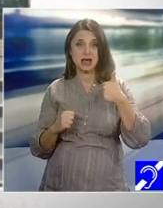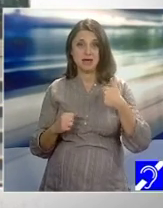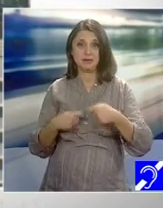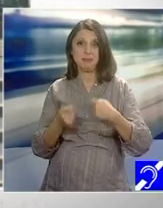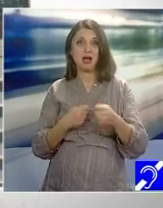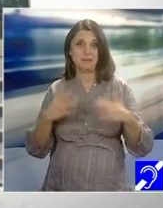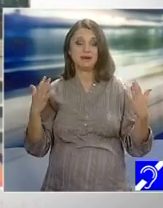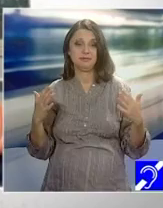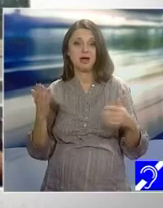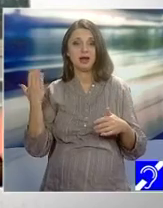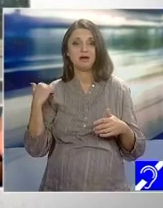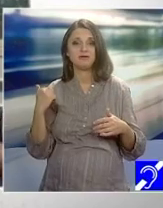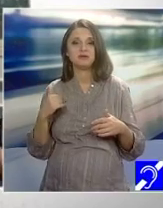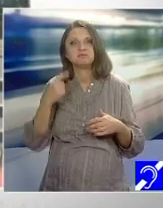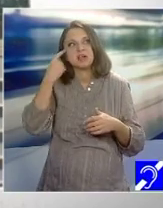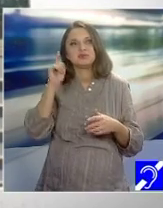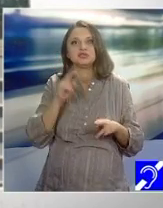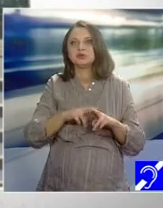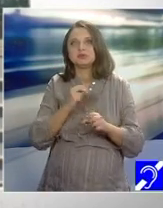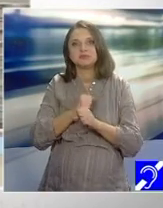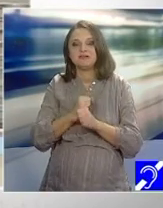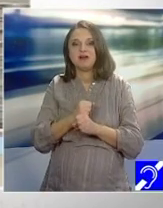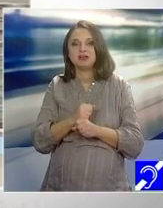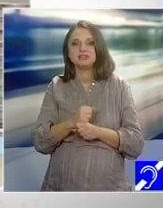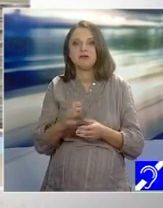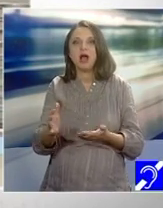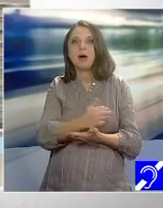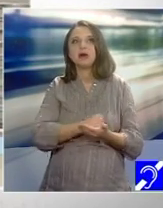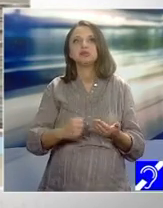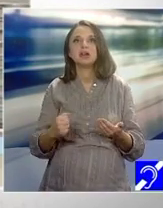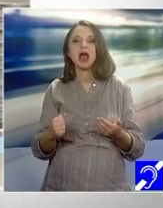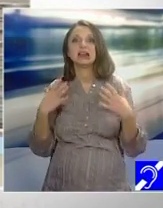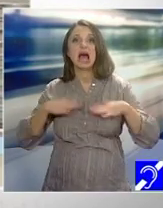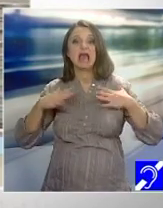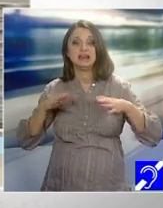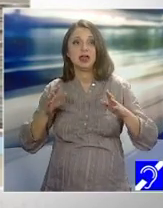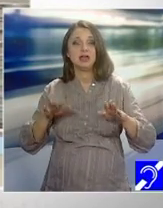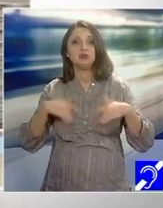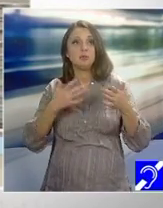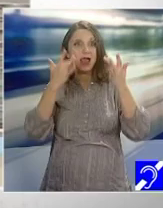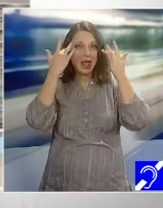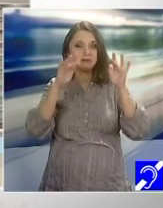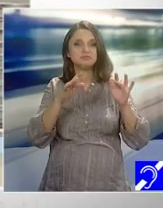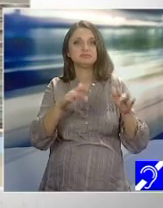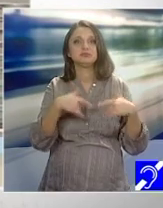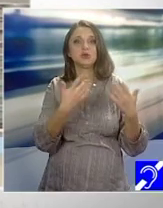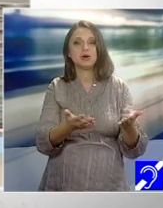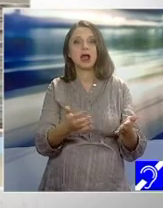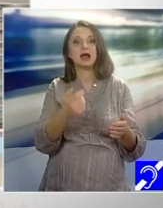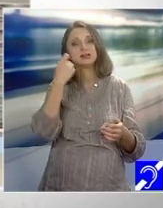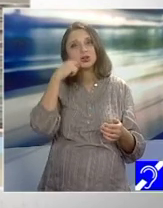prima noastră campanie, ne știm neapărat cum să facem, efectiv am strâns haine de la oameni pe care le-am donat în Cluj la centru